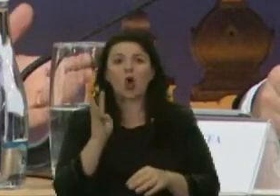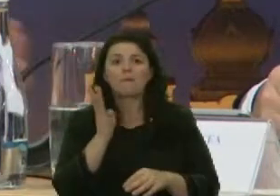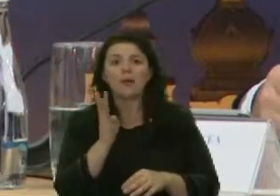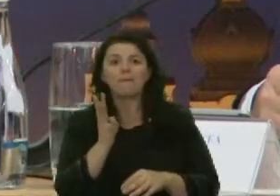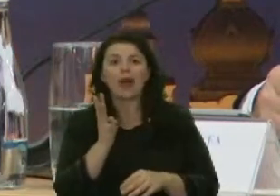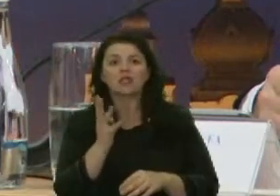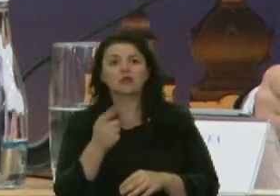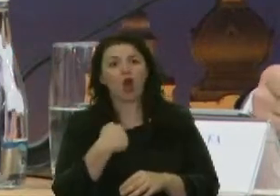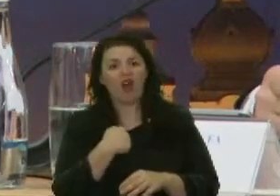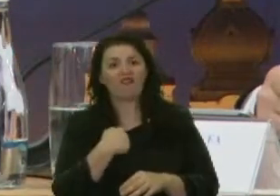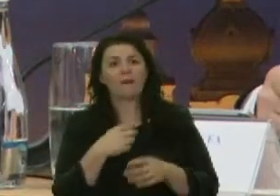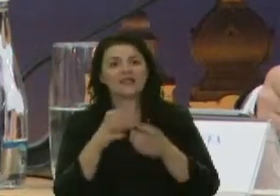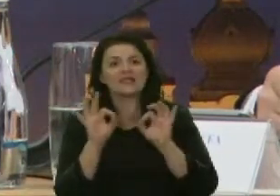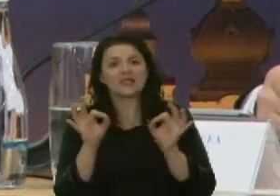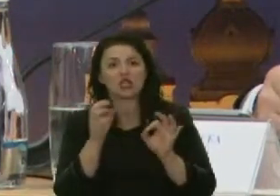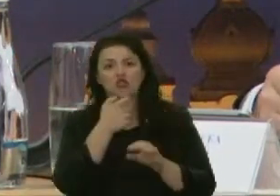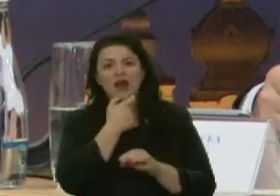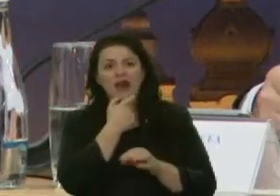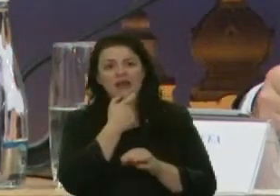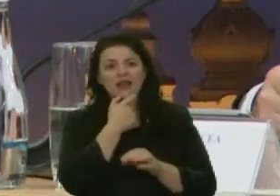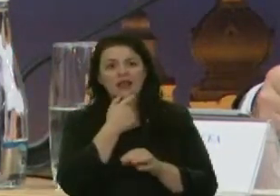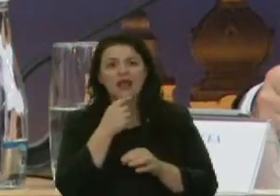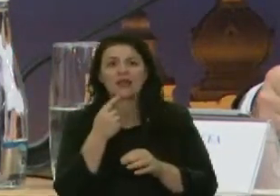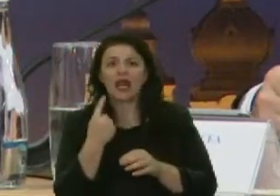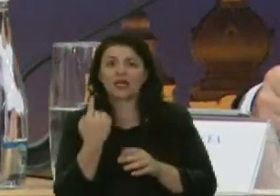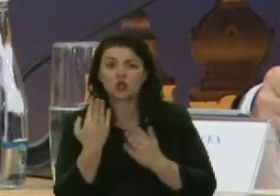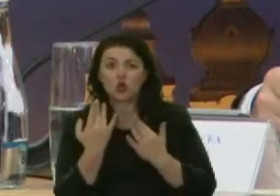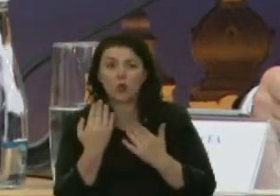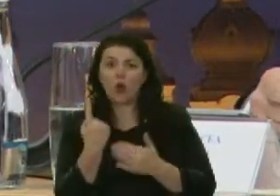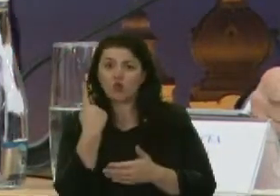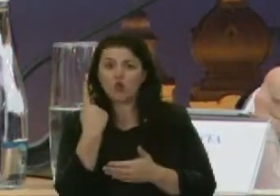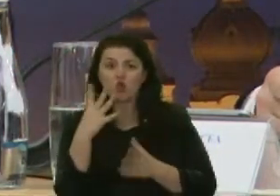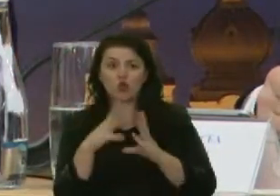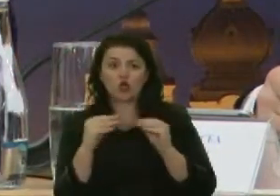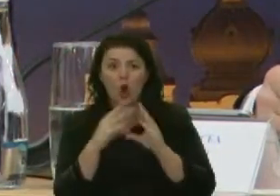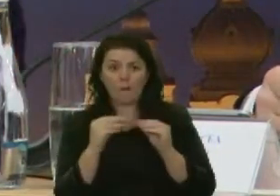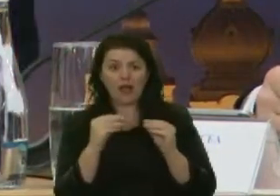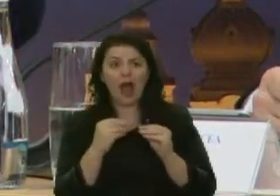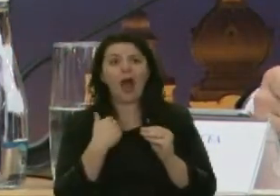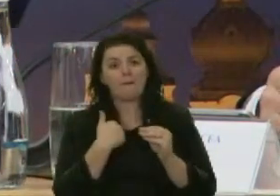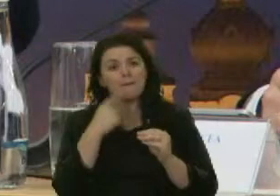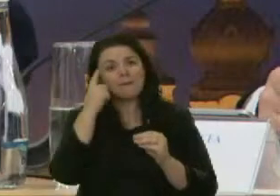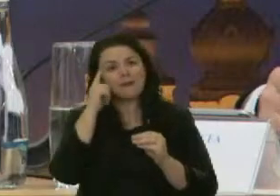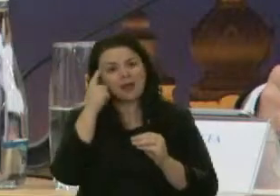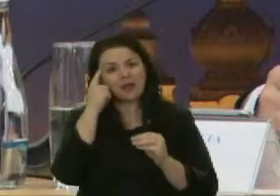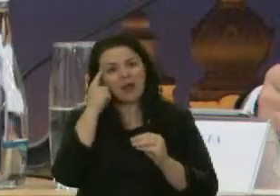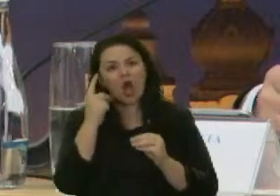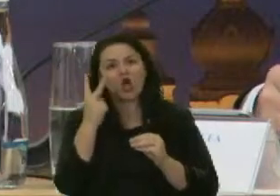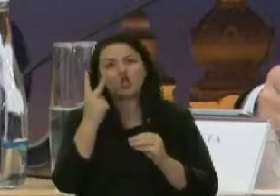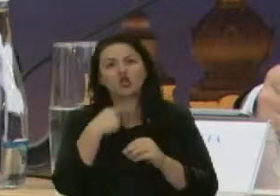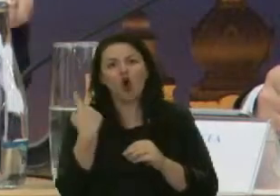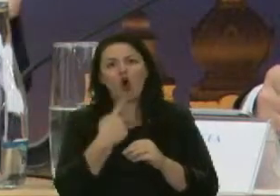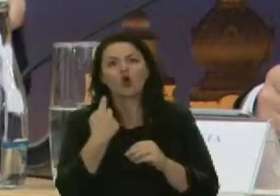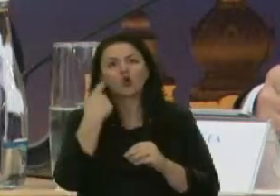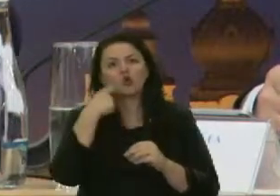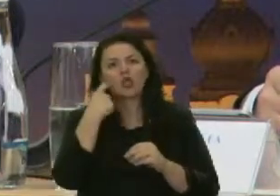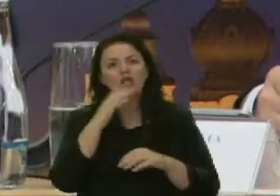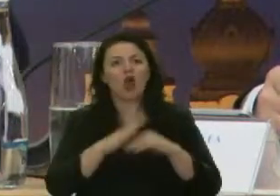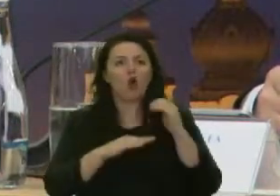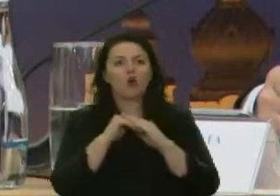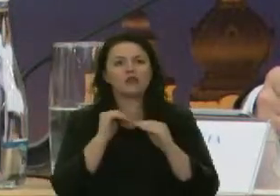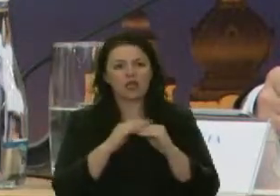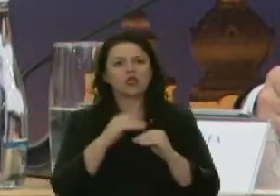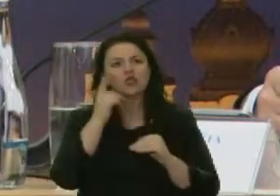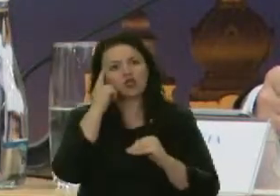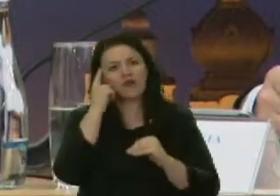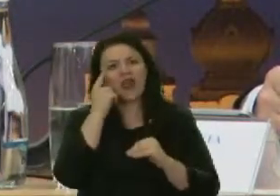deținem ă numărul unu în România pentru că am avut și atunci inițiativa noi clujenii să ne construim noi știind